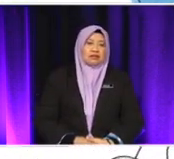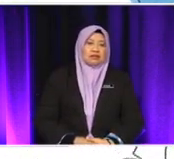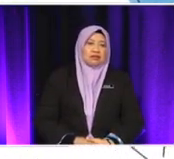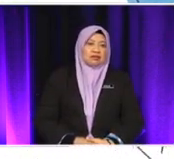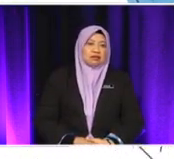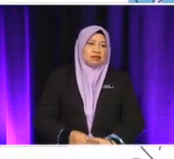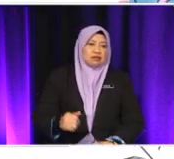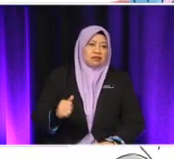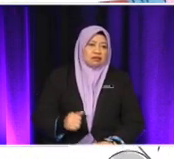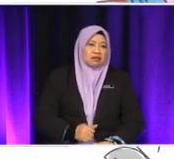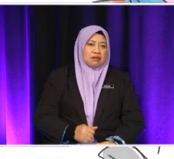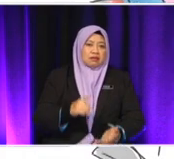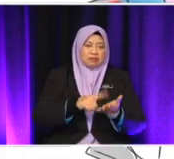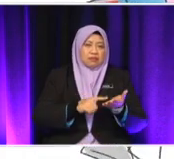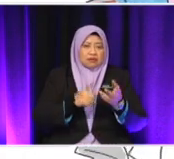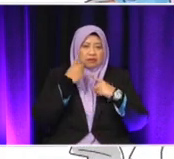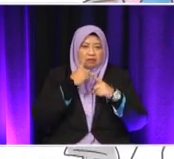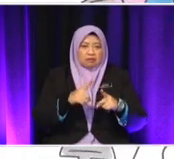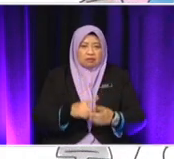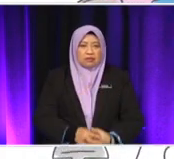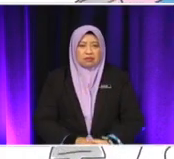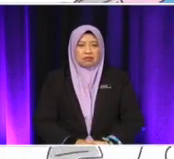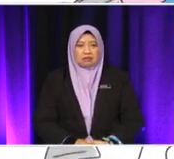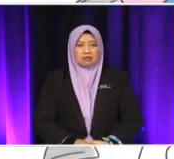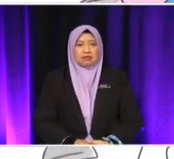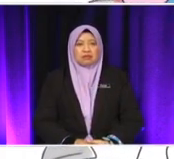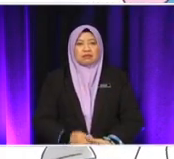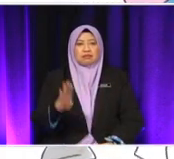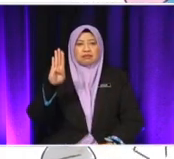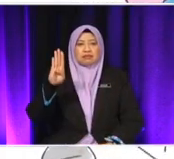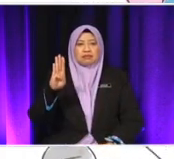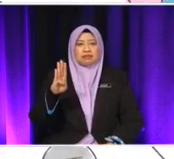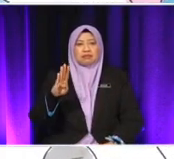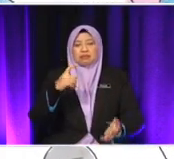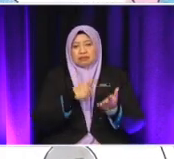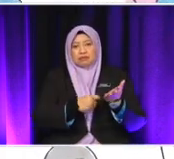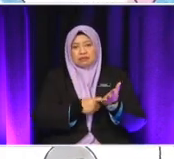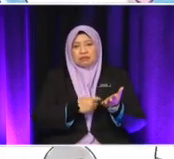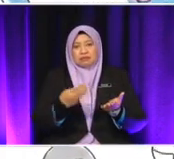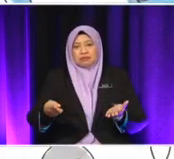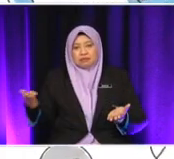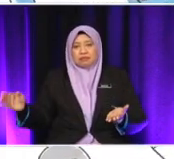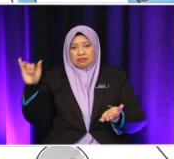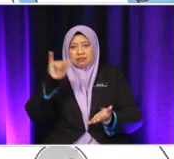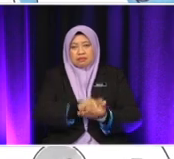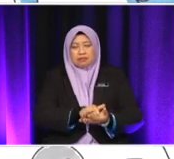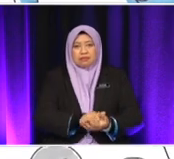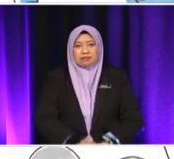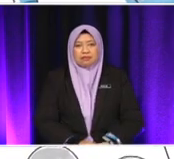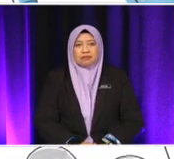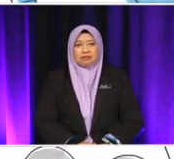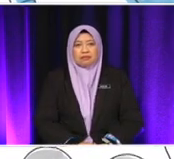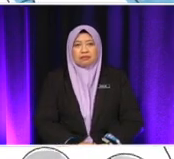oke apa jawabannya harga barang itu oke harga barang itu